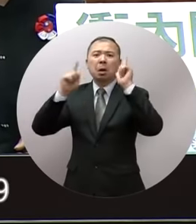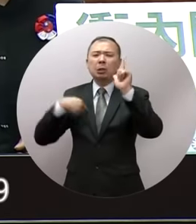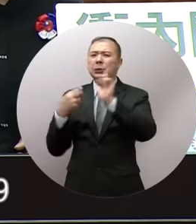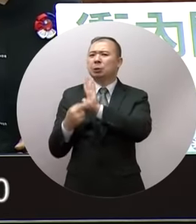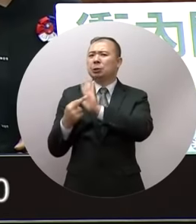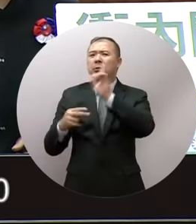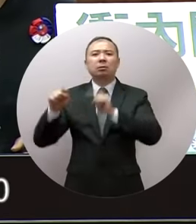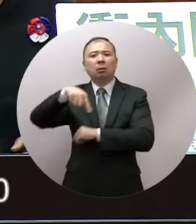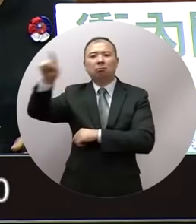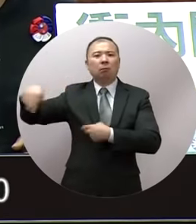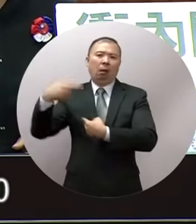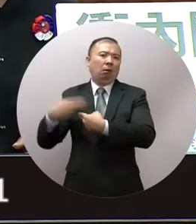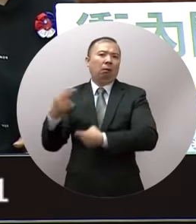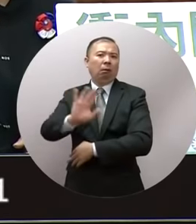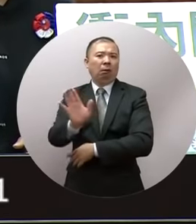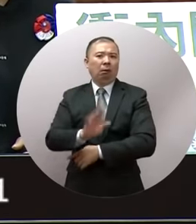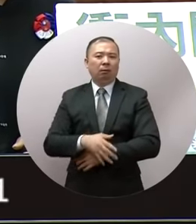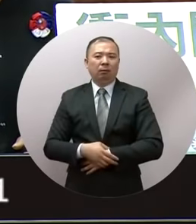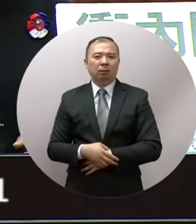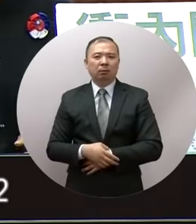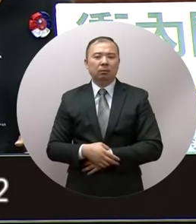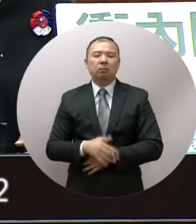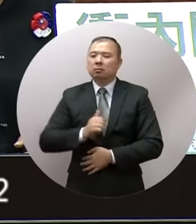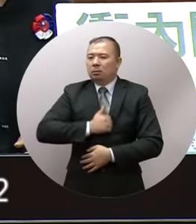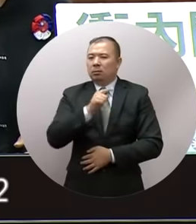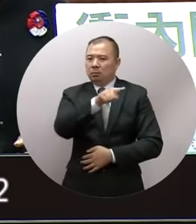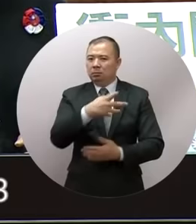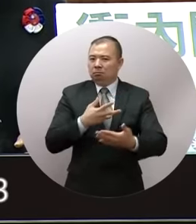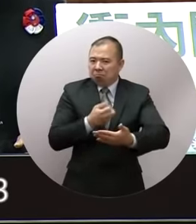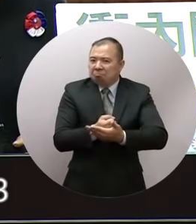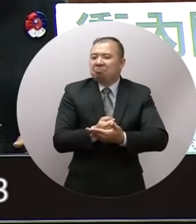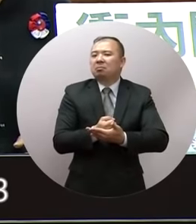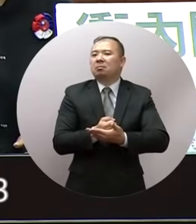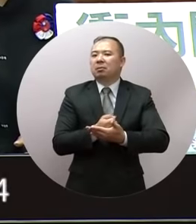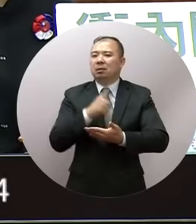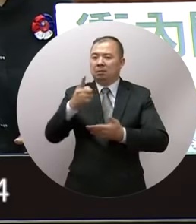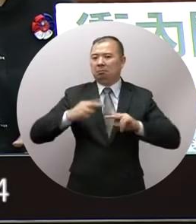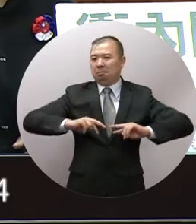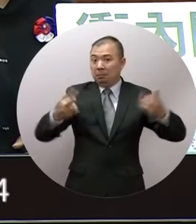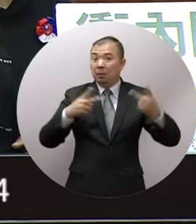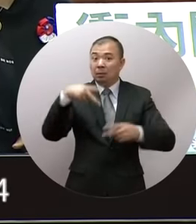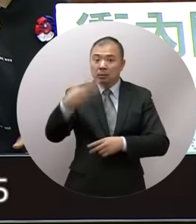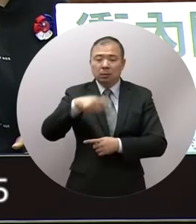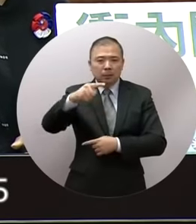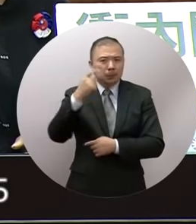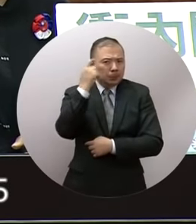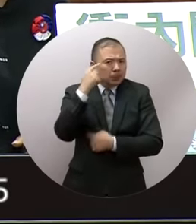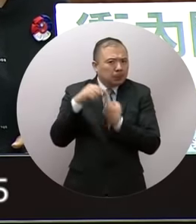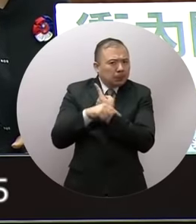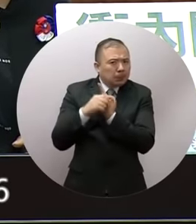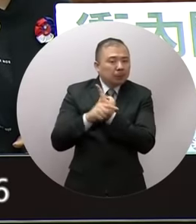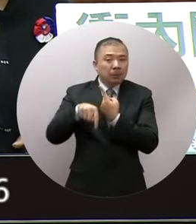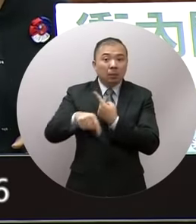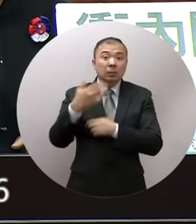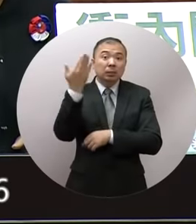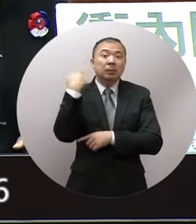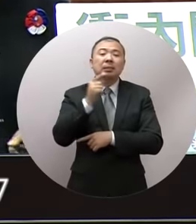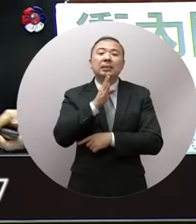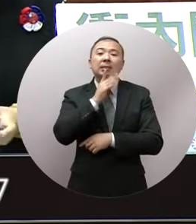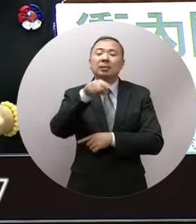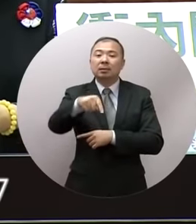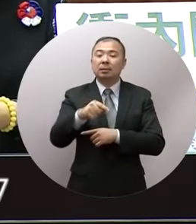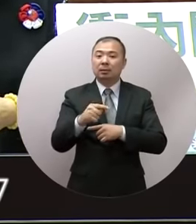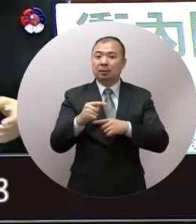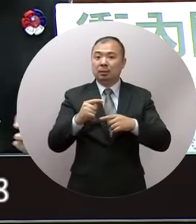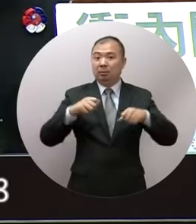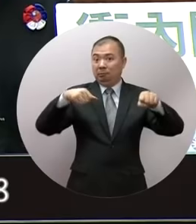可怜，就是有可能，因为院长的决心，然后还找出方法，比如说那个时候是用机车绕马，对